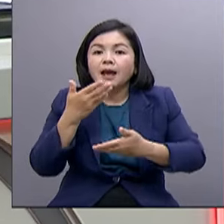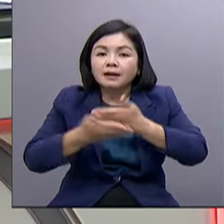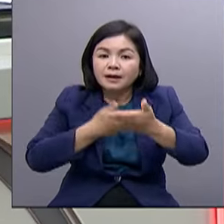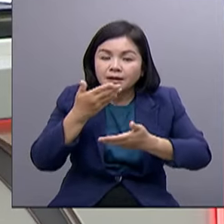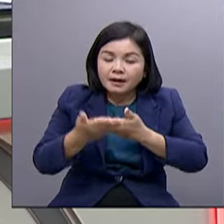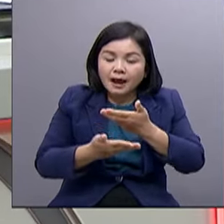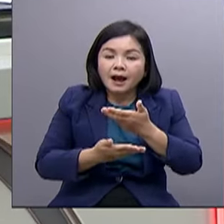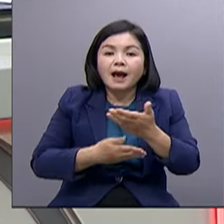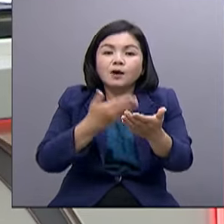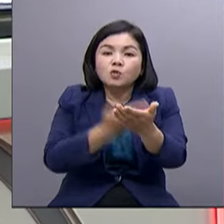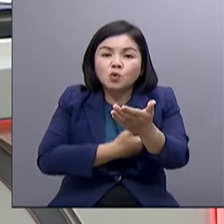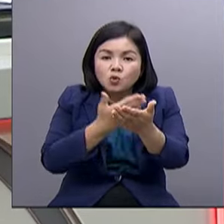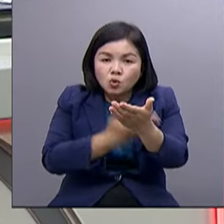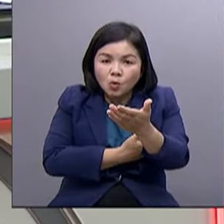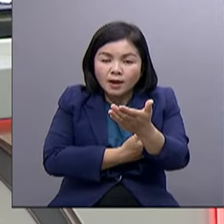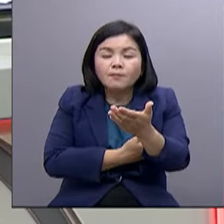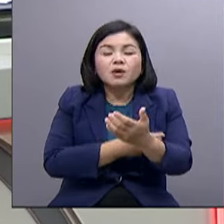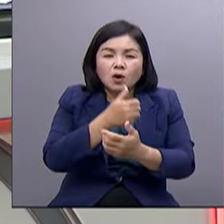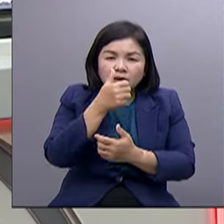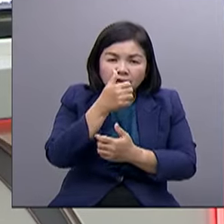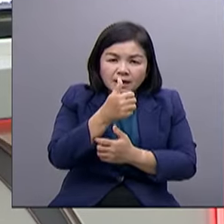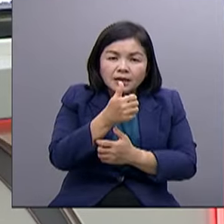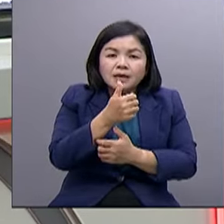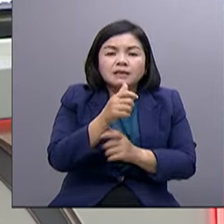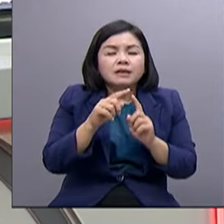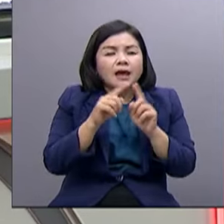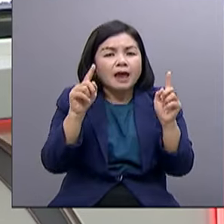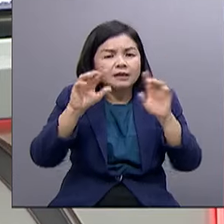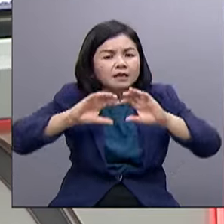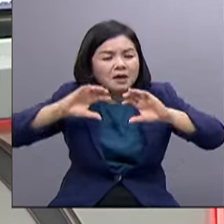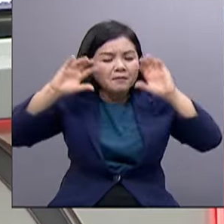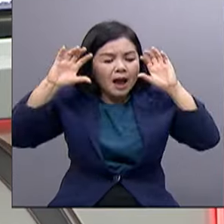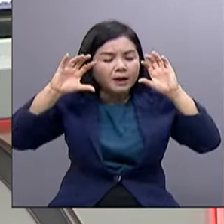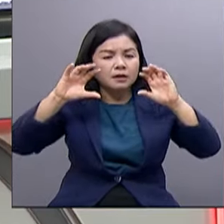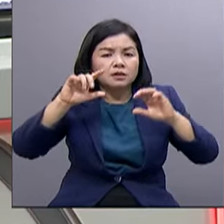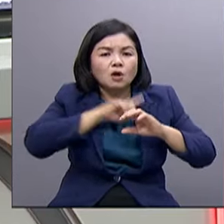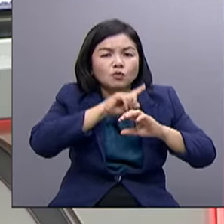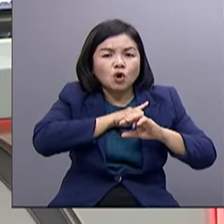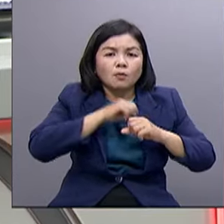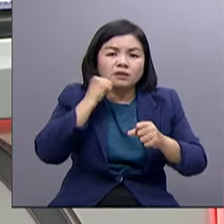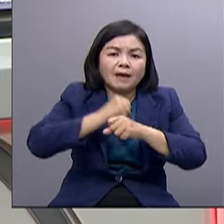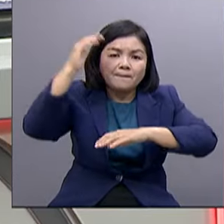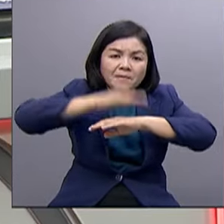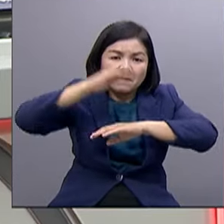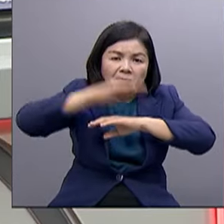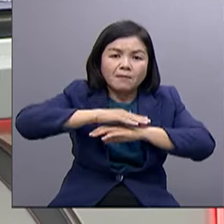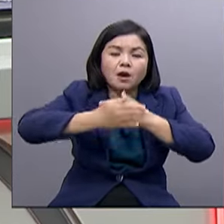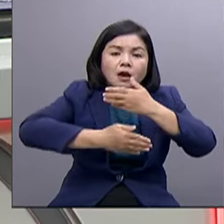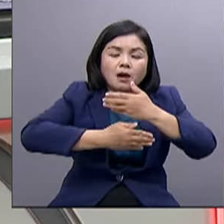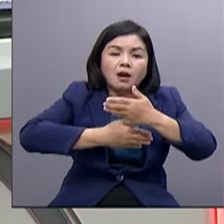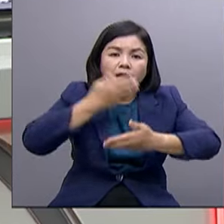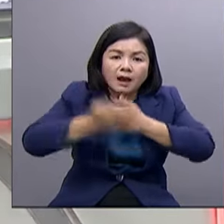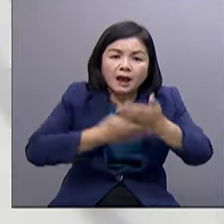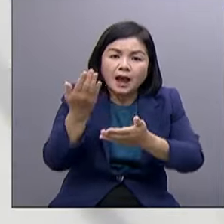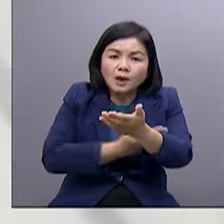แง่มุมที่ดีได้แหละเพียงแต่มันจะกลายเป็นว่ารัฐกำลังจะเป็นเจ้ามือหวยรายใหญ่ที่เพิ่มผลิตภัณฑ์มากขึ้นหรือเปล่